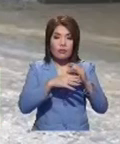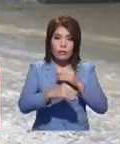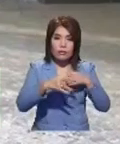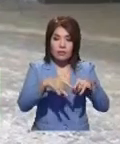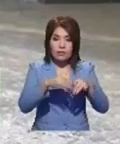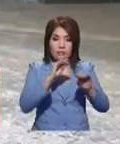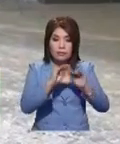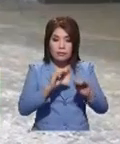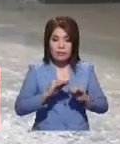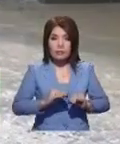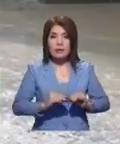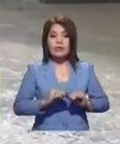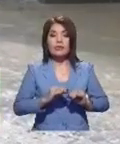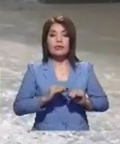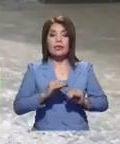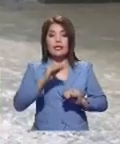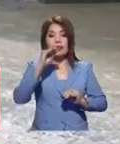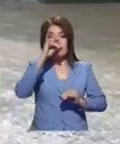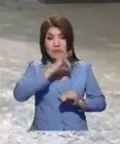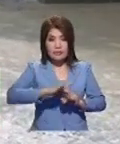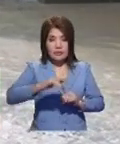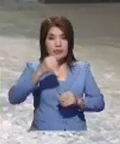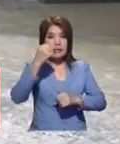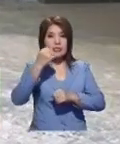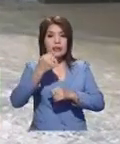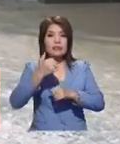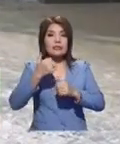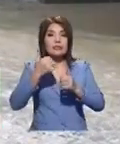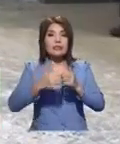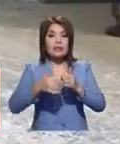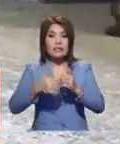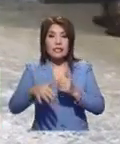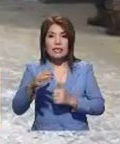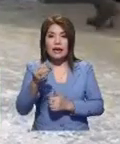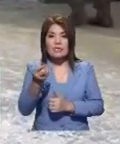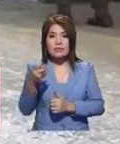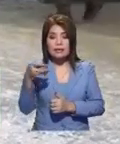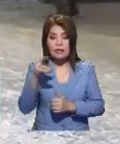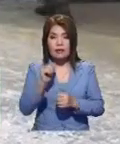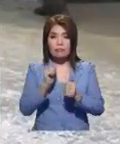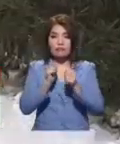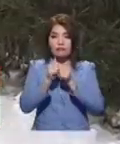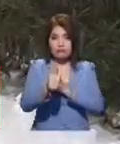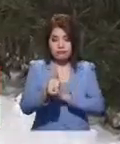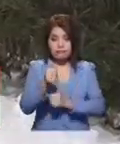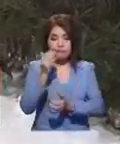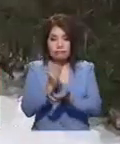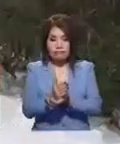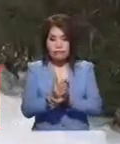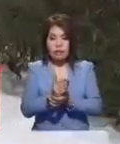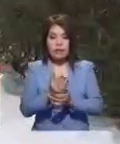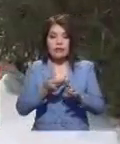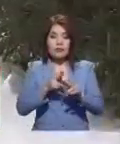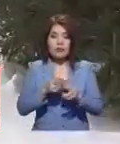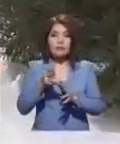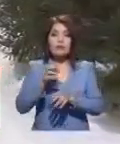енді Қазақстан ғана емес, мынау Орта Азияда да мынау көш бастап келе жатырмыз. Облыс жастарын тұрғын үймен